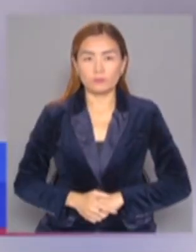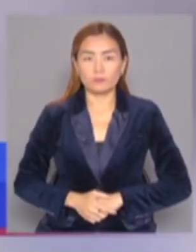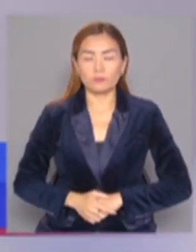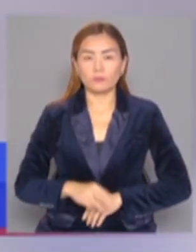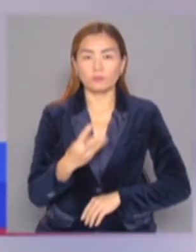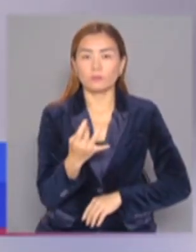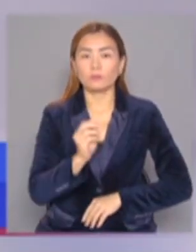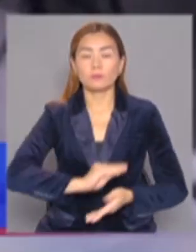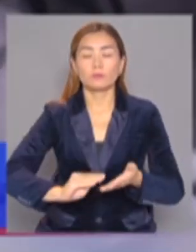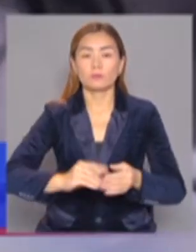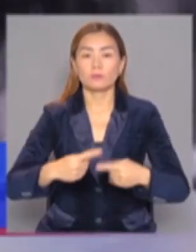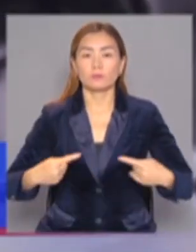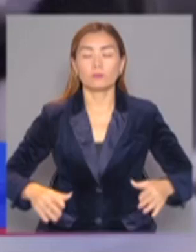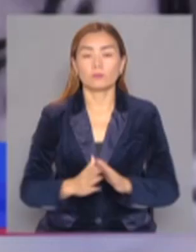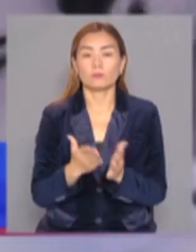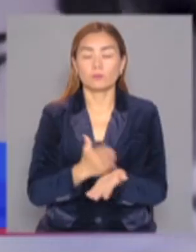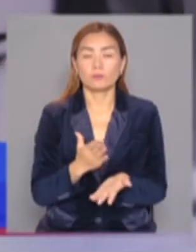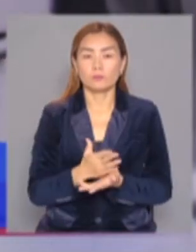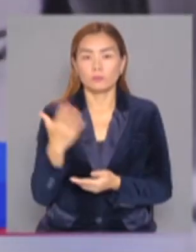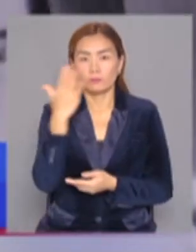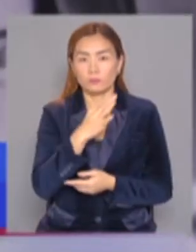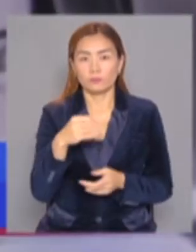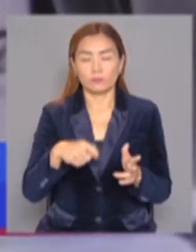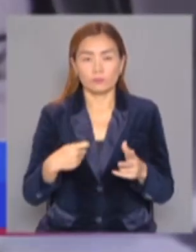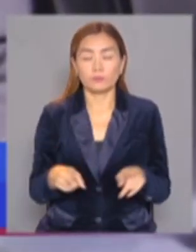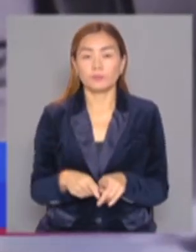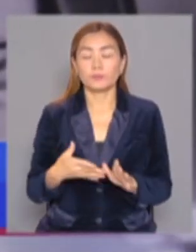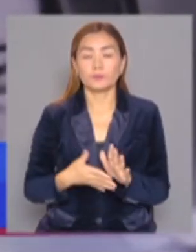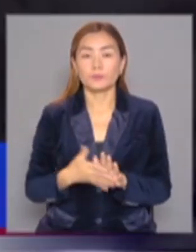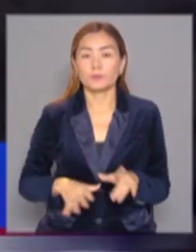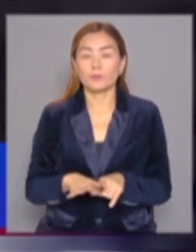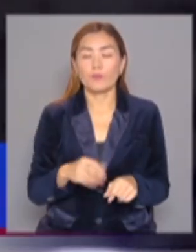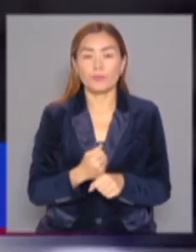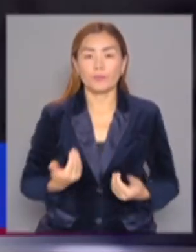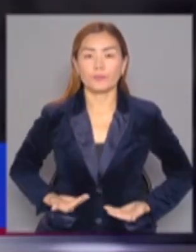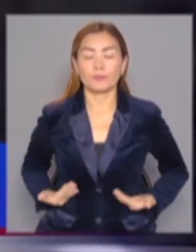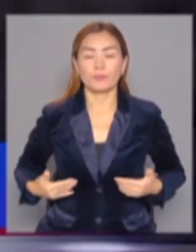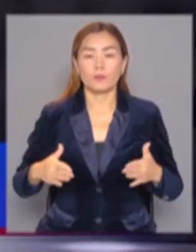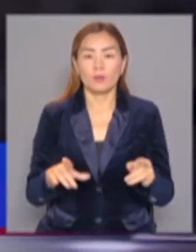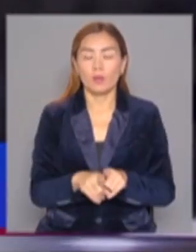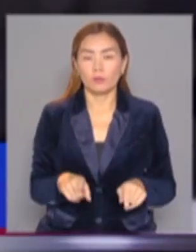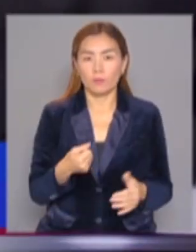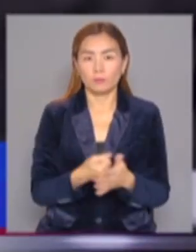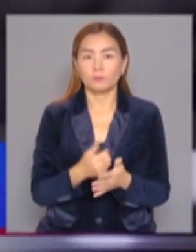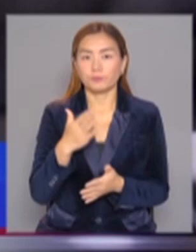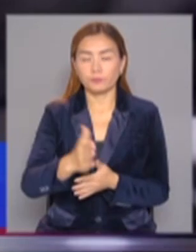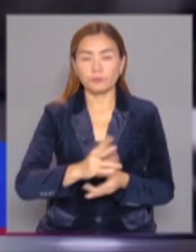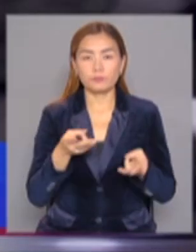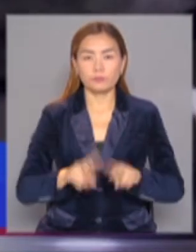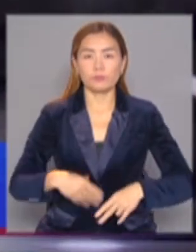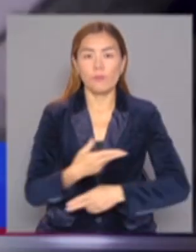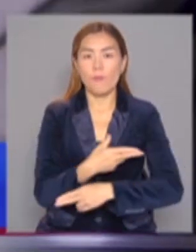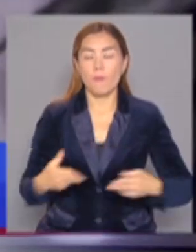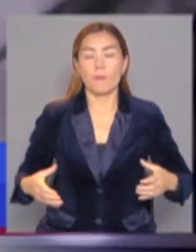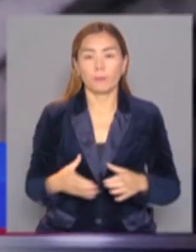подвиге Маншук написано немало произведений, сняты фильмы. Но изучение ее боевого и жизненного пути еще долго будет оставаться